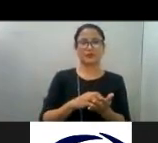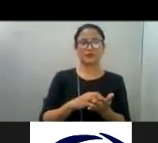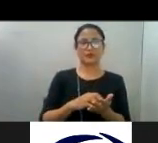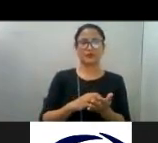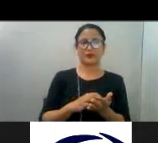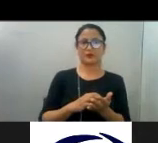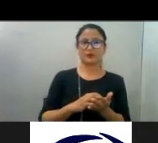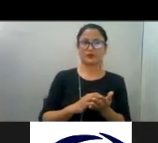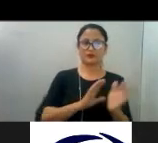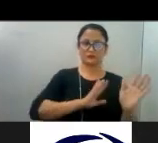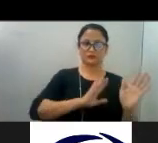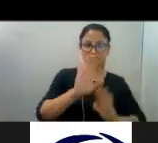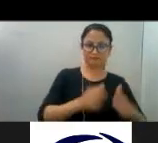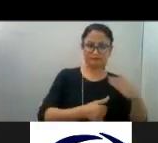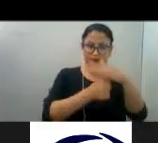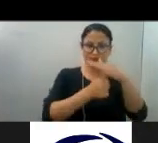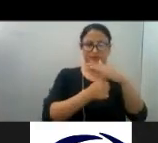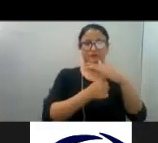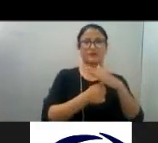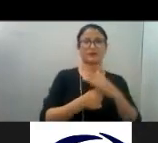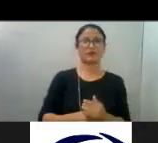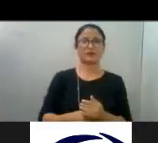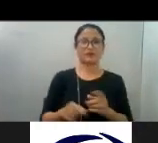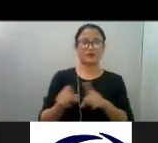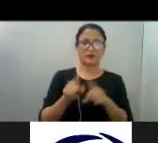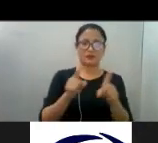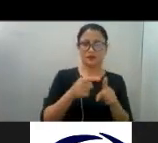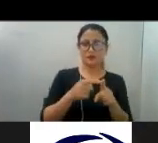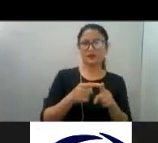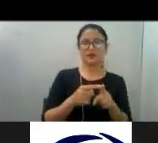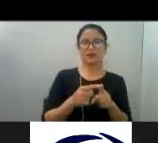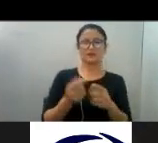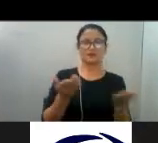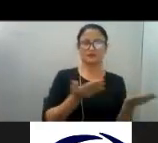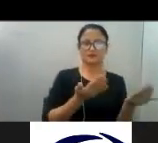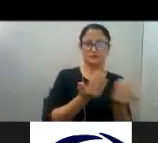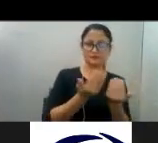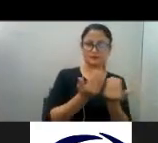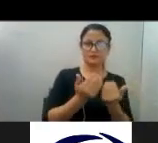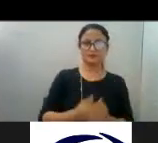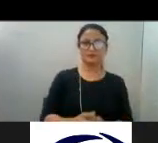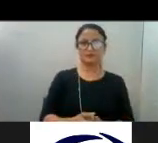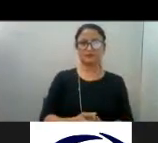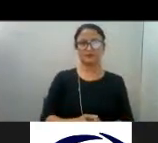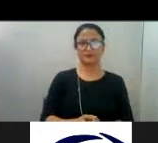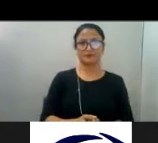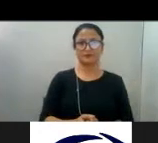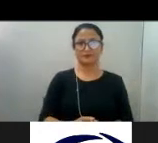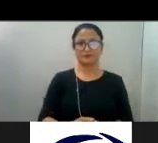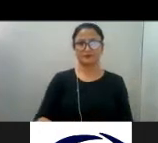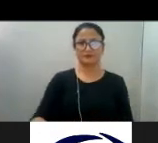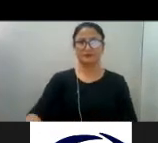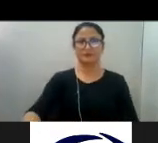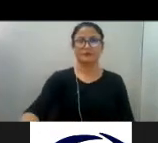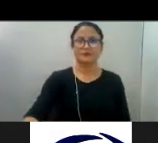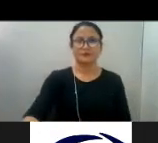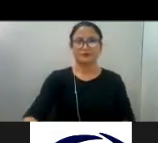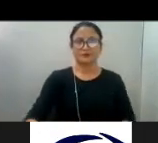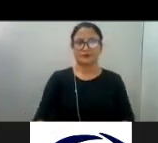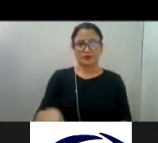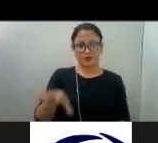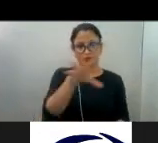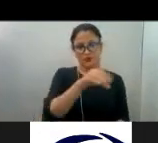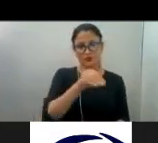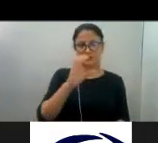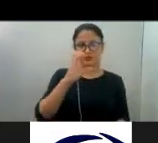म्यानेजरज्यूहरू, जिबिबी सर्भाइभर्स केहीहरूलाई पनि हामीले आमन्त्रण गरेका थियौँ, उहाँहरू पनि यो कार्यक्रममा हुनुहुन्छ, र सम्पूर्ण